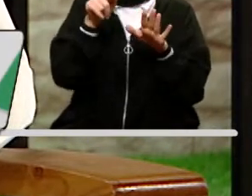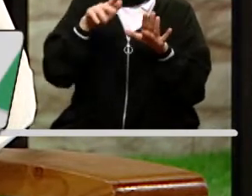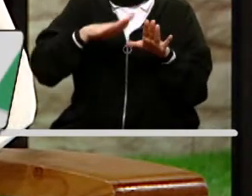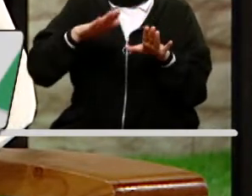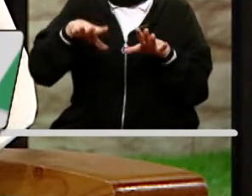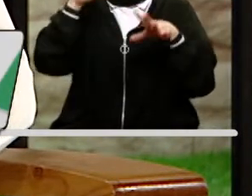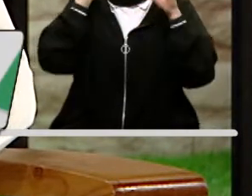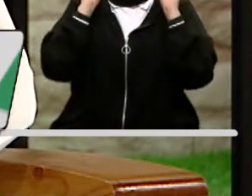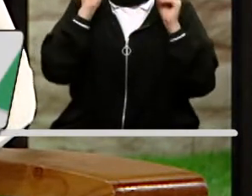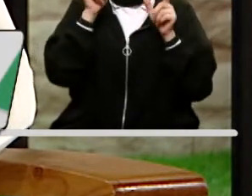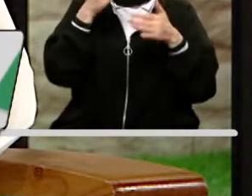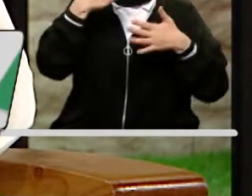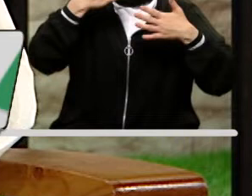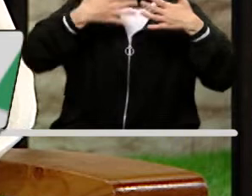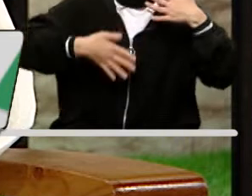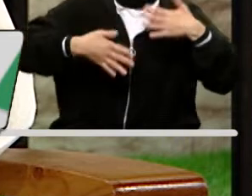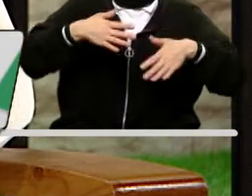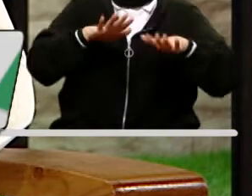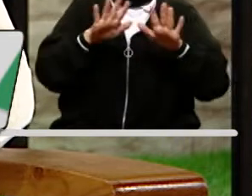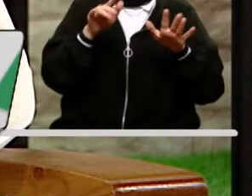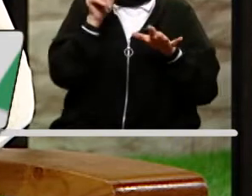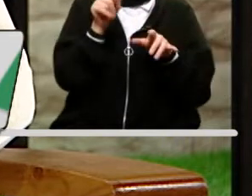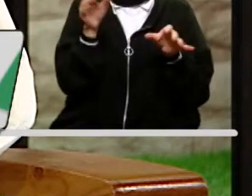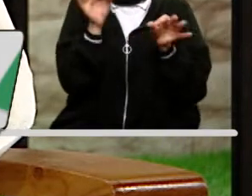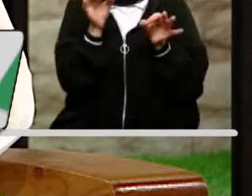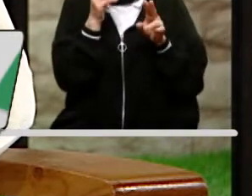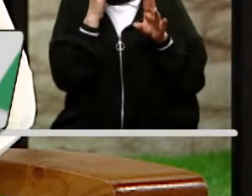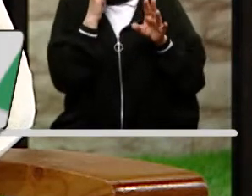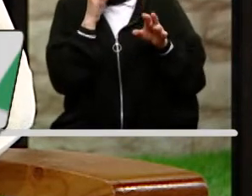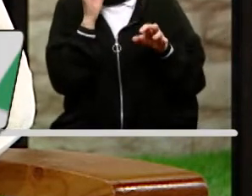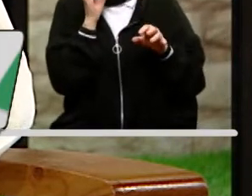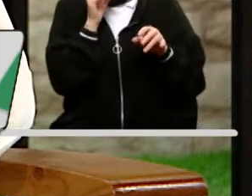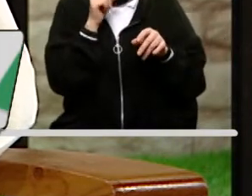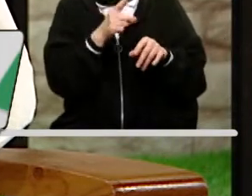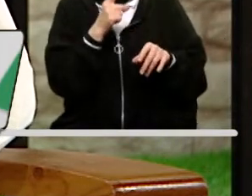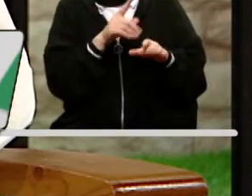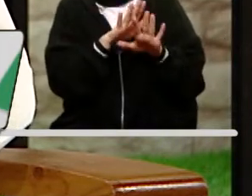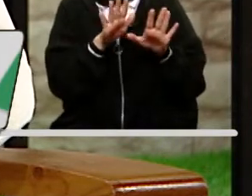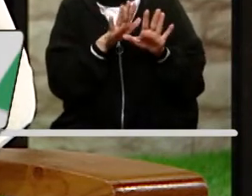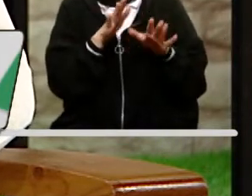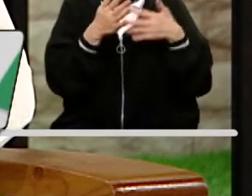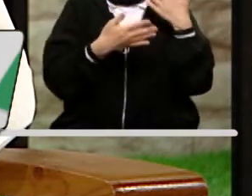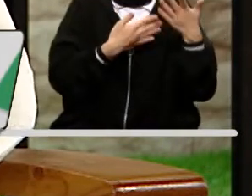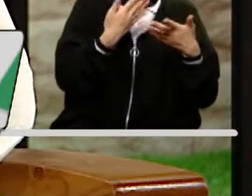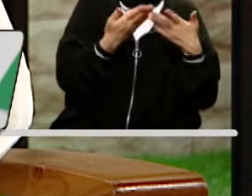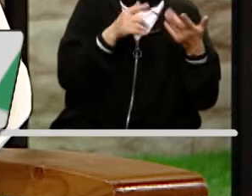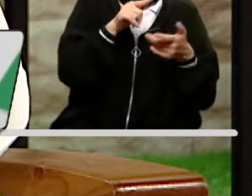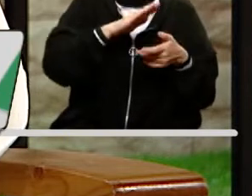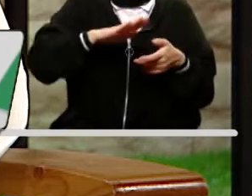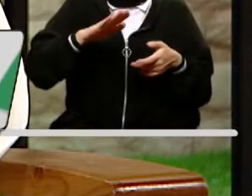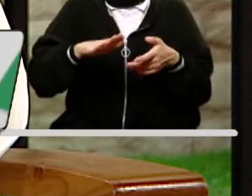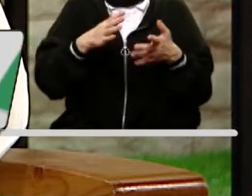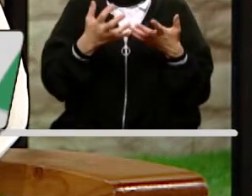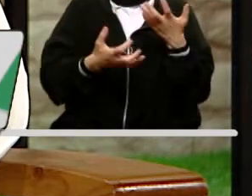öğrenmesine engel değil. Yani orada ani tepkiler vermek yerine çocuğa anlatmak. Çocuğa zaten anlatınca ateşte buhara